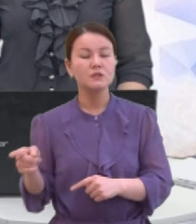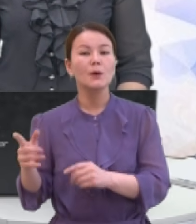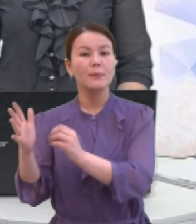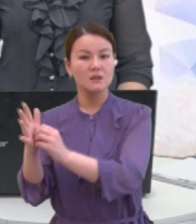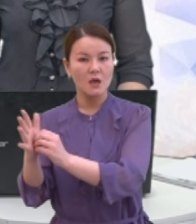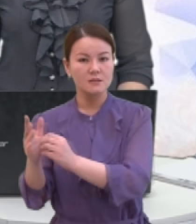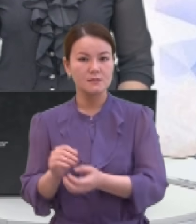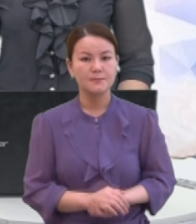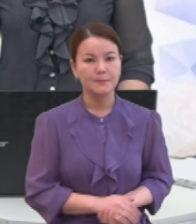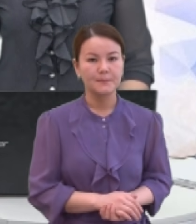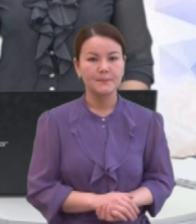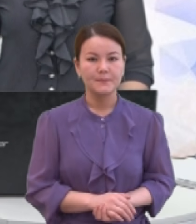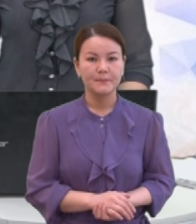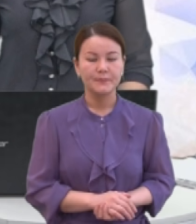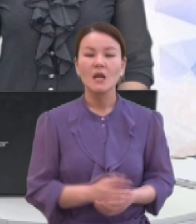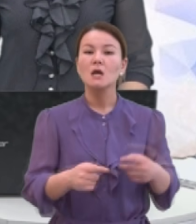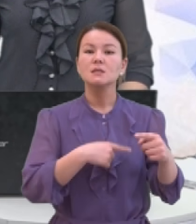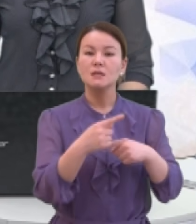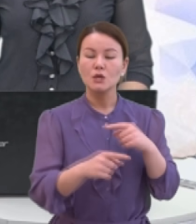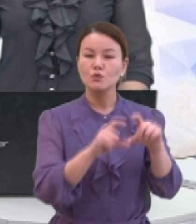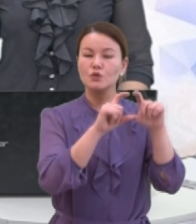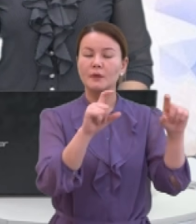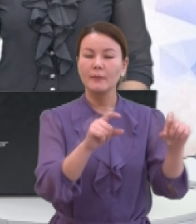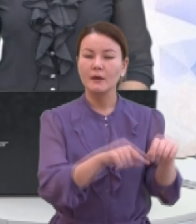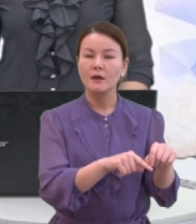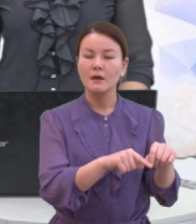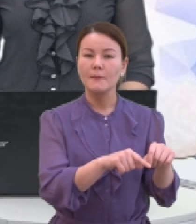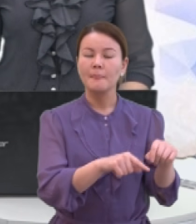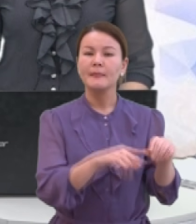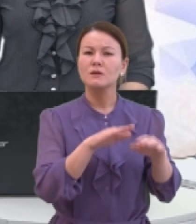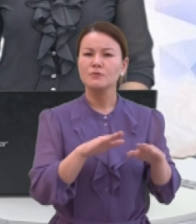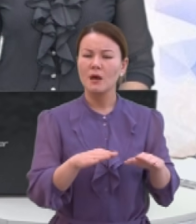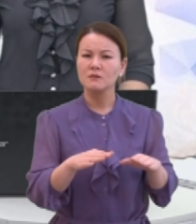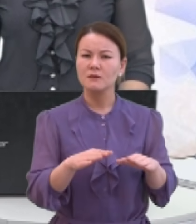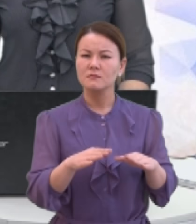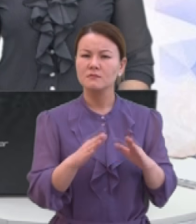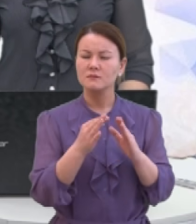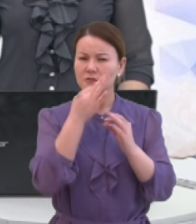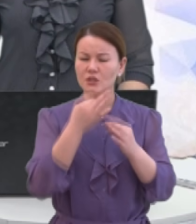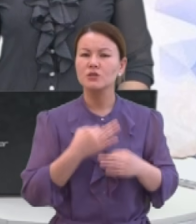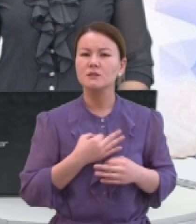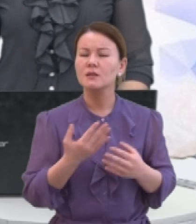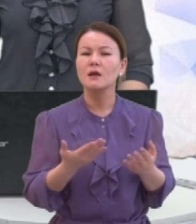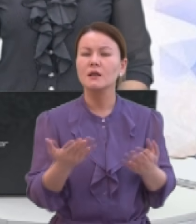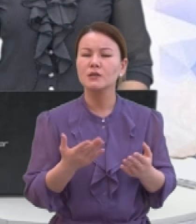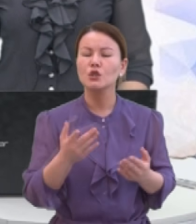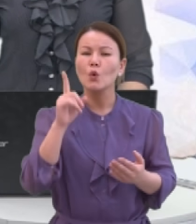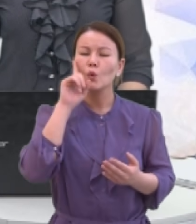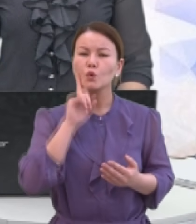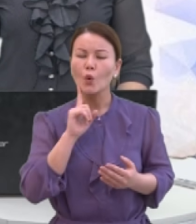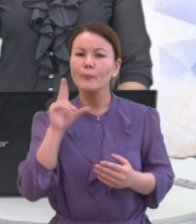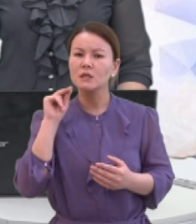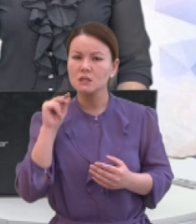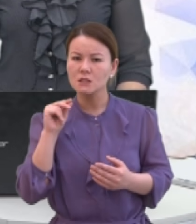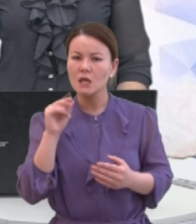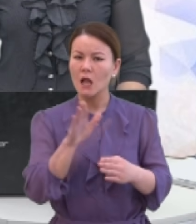15 следующий пример ребята подскажите на какие удобные числа